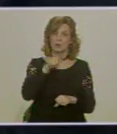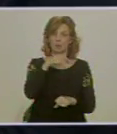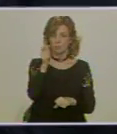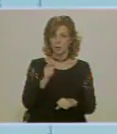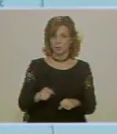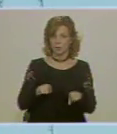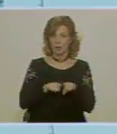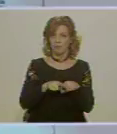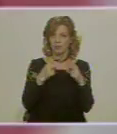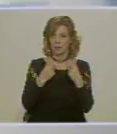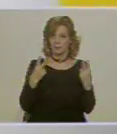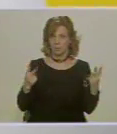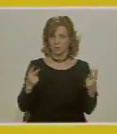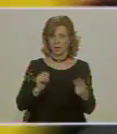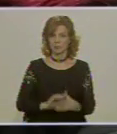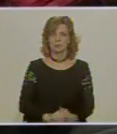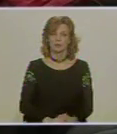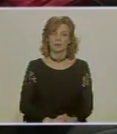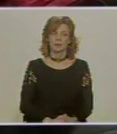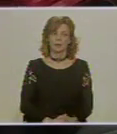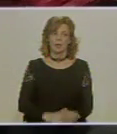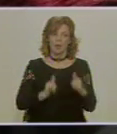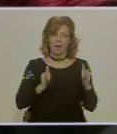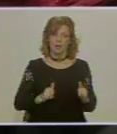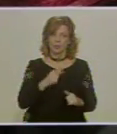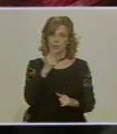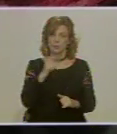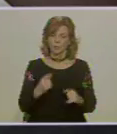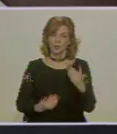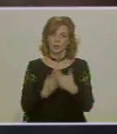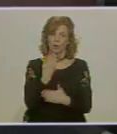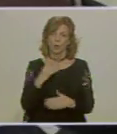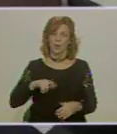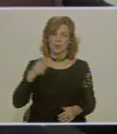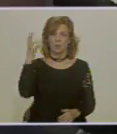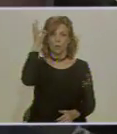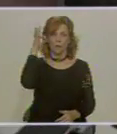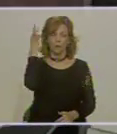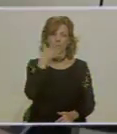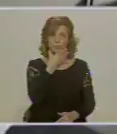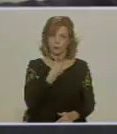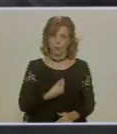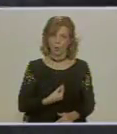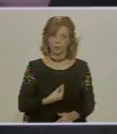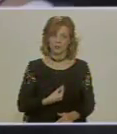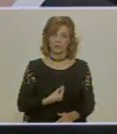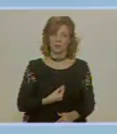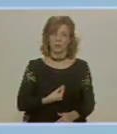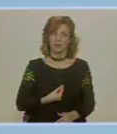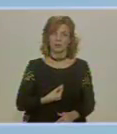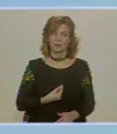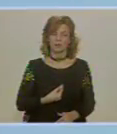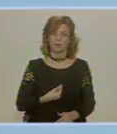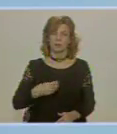de important ca INCESA. Acest vis frumos care s-a materializat, face parte